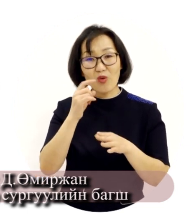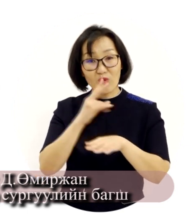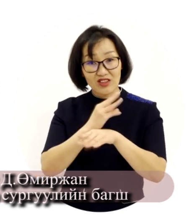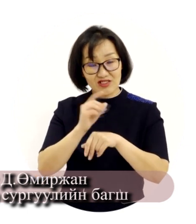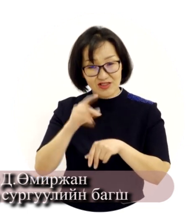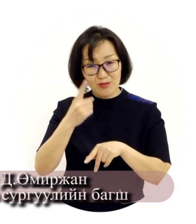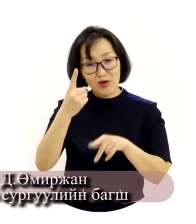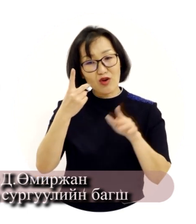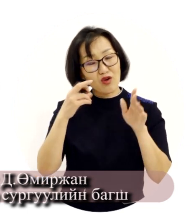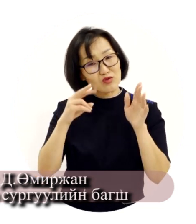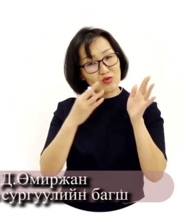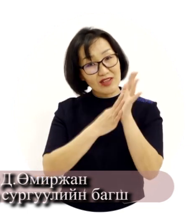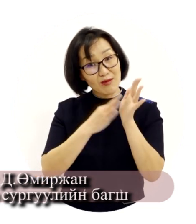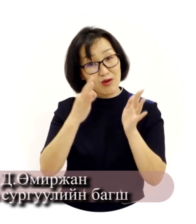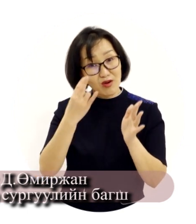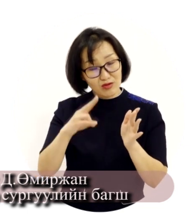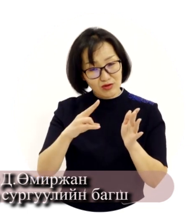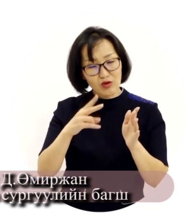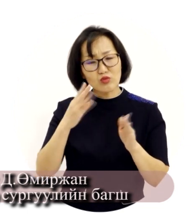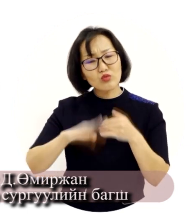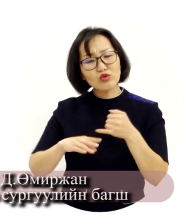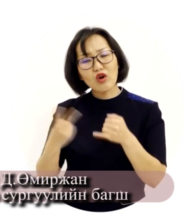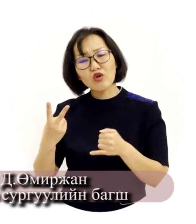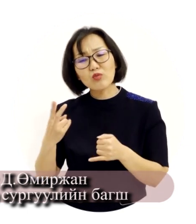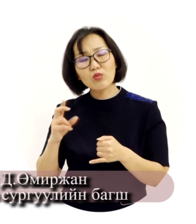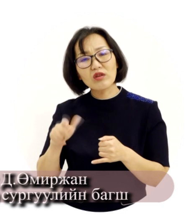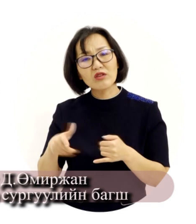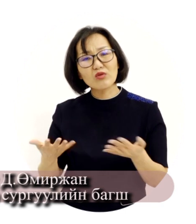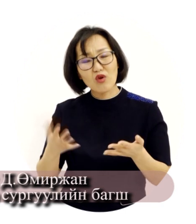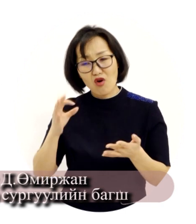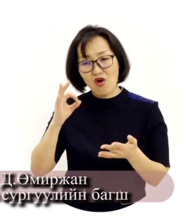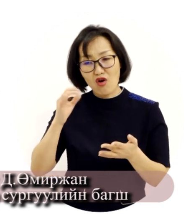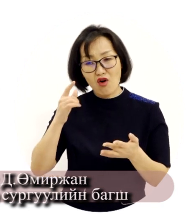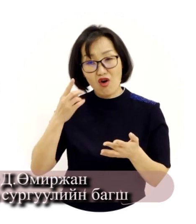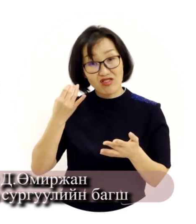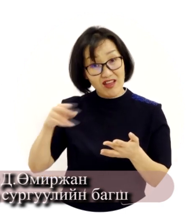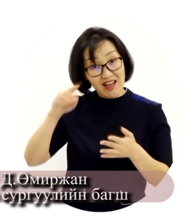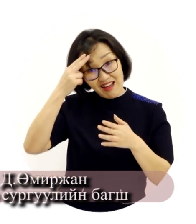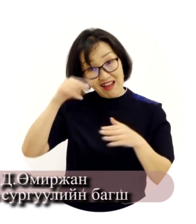1240 жылы жазылған 12 тарау екен.